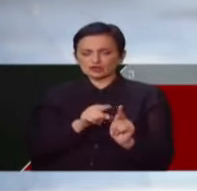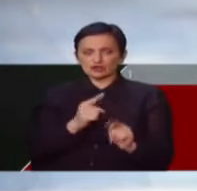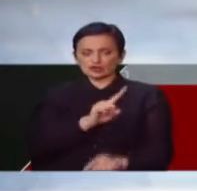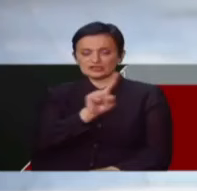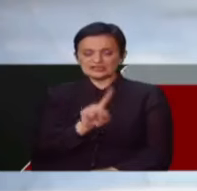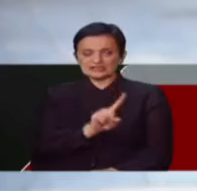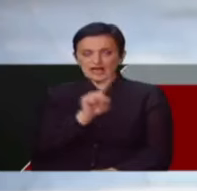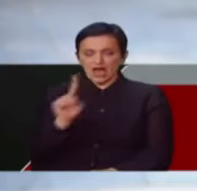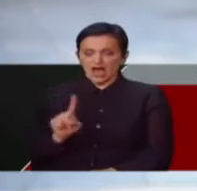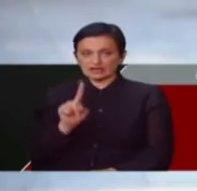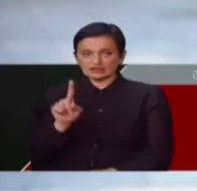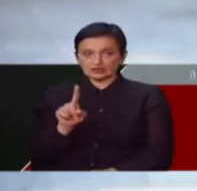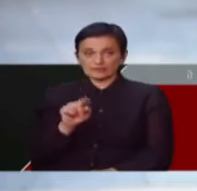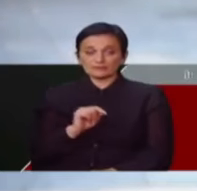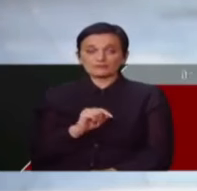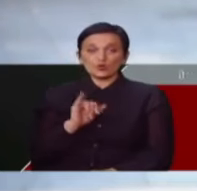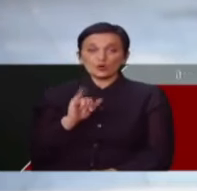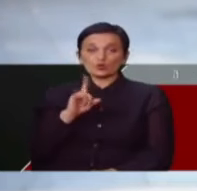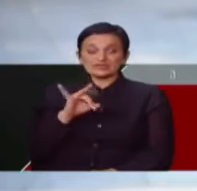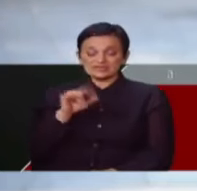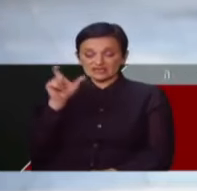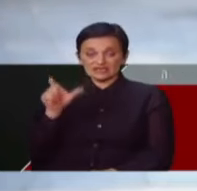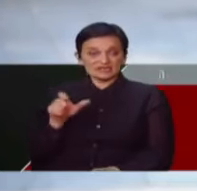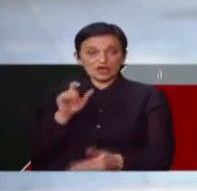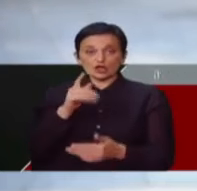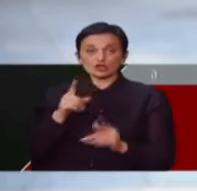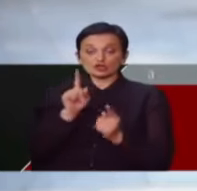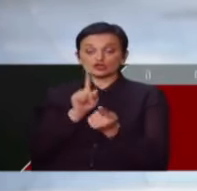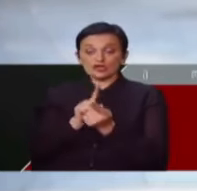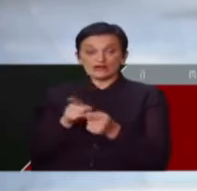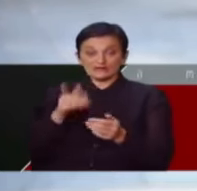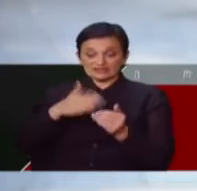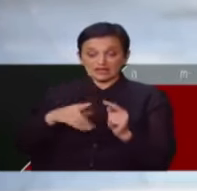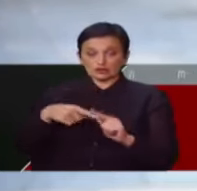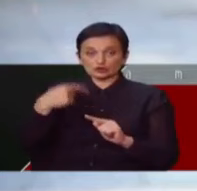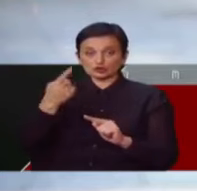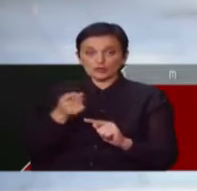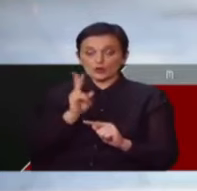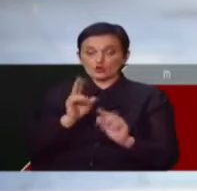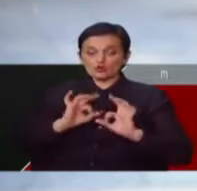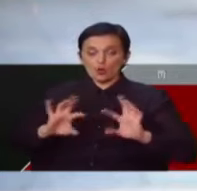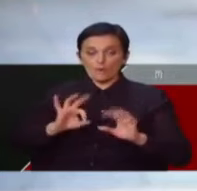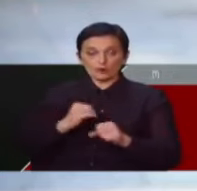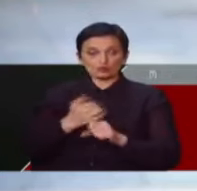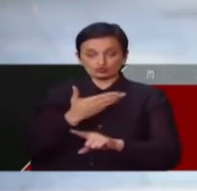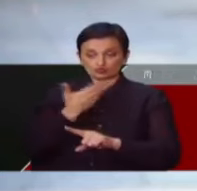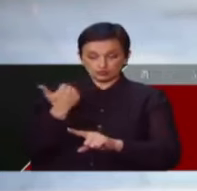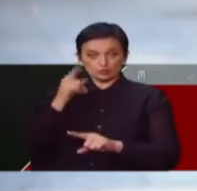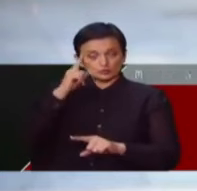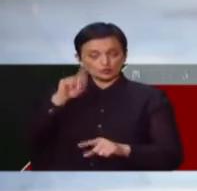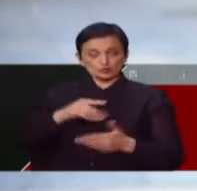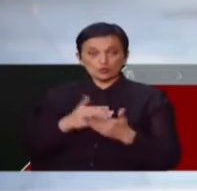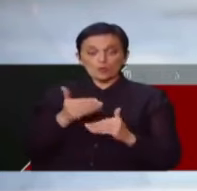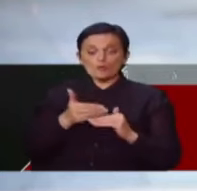Հիտոտիտո սատիս գանմալովաշը ջերթավա դուզրա ձեի ասարգա ու կթեպի է շեխոդրիս ասրուլ է բիշեմդեկ կոմենտարեպի թումցած նոբելի